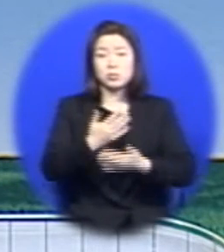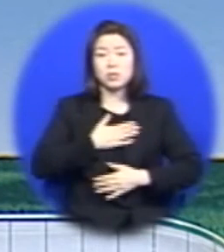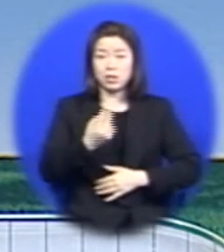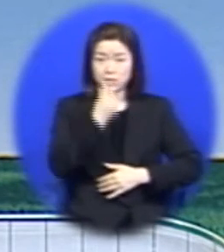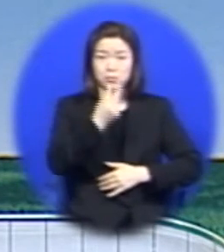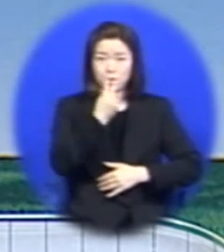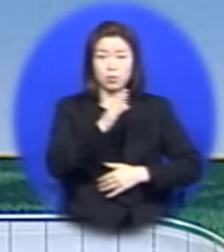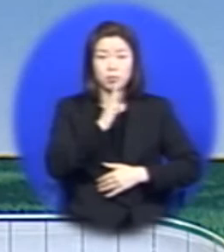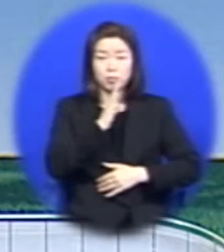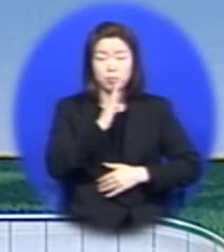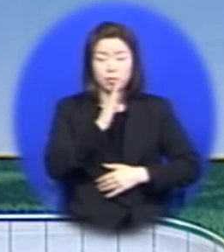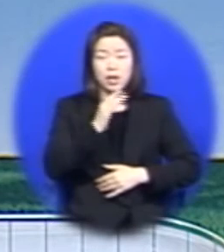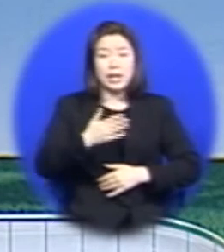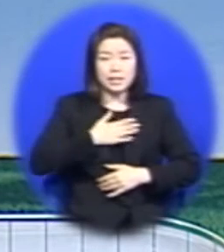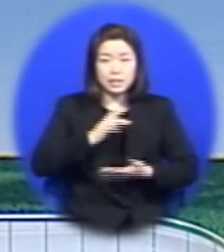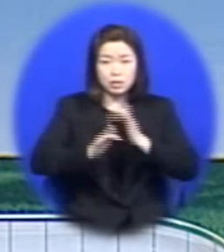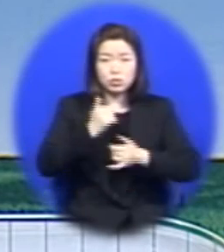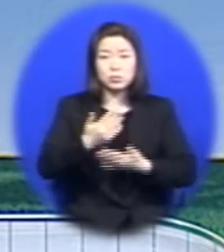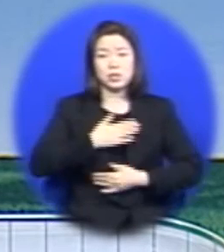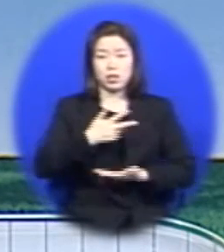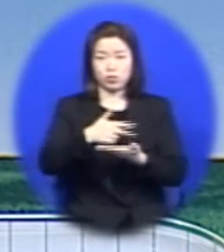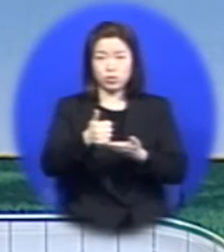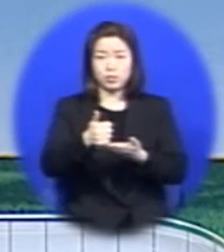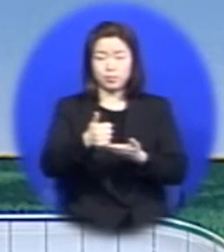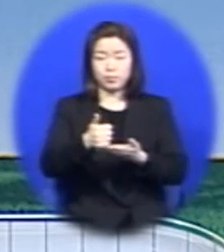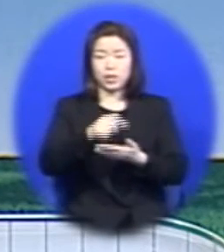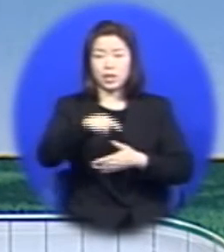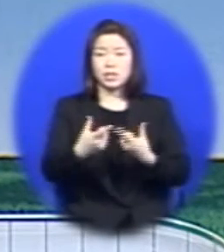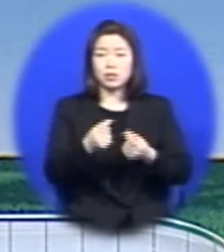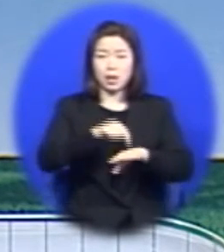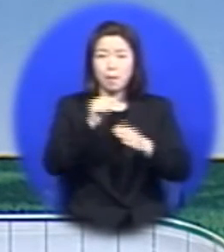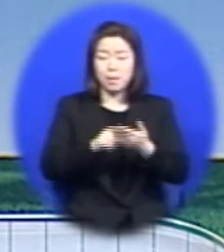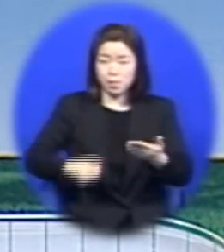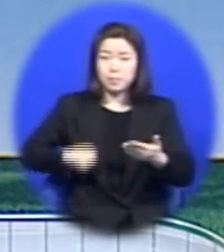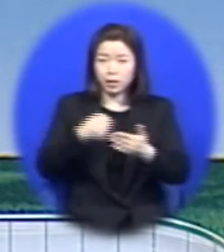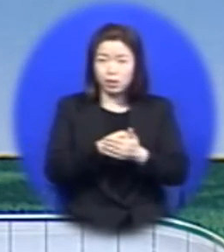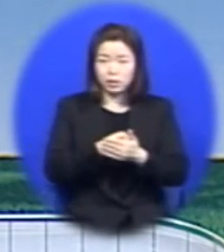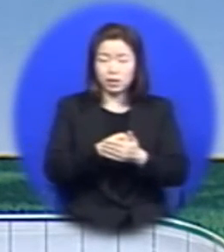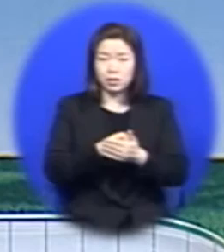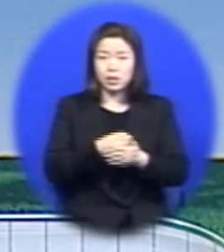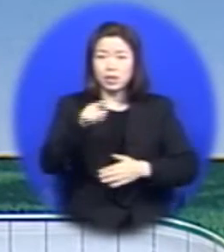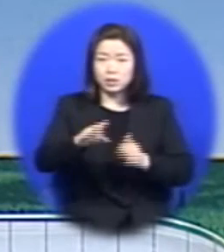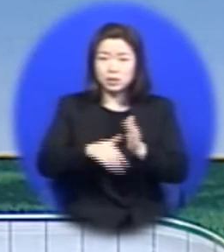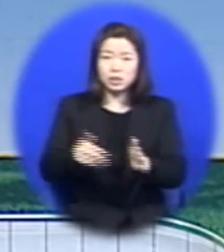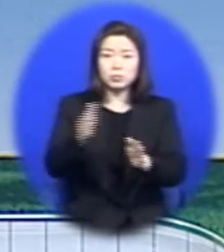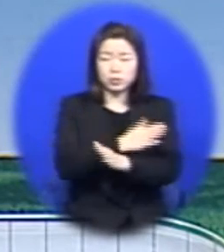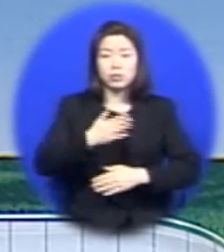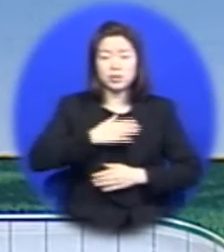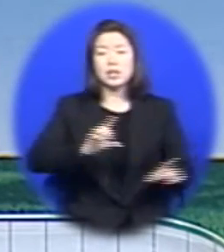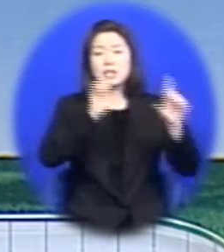생명이시지, 예수님이 내 주님이시지 이렇게 마음의 결단을 했는데 그때부터 제